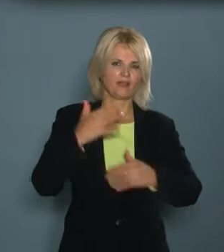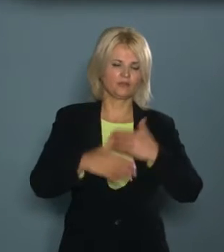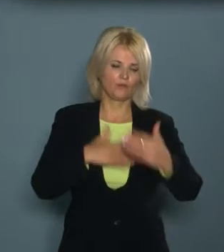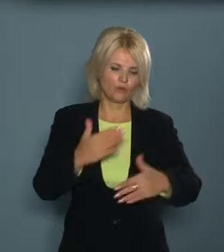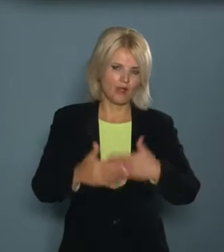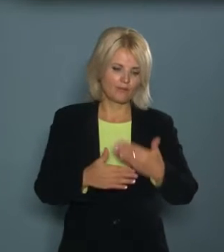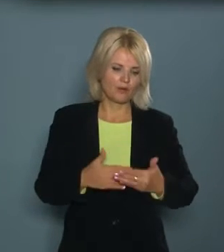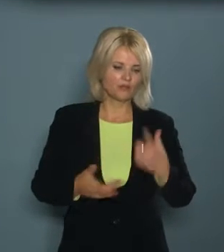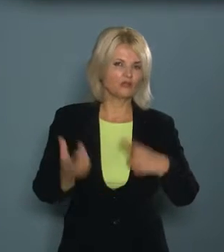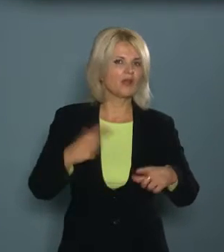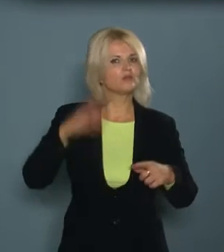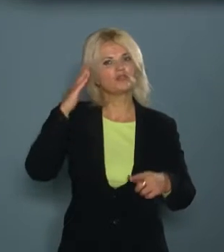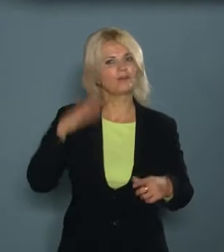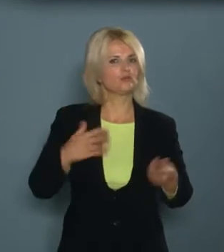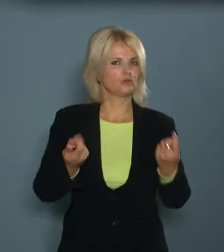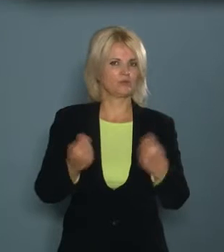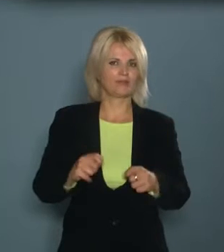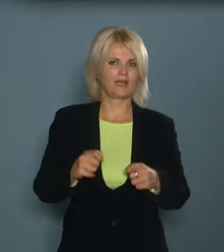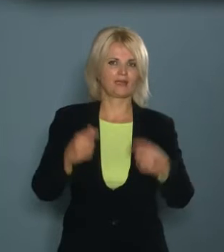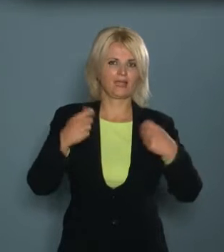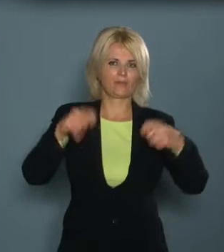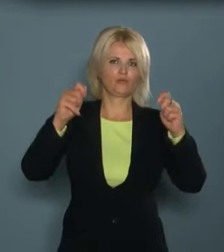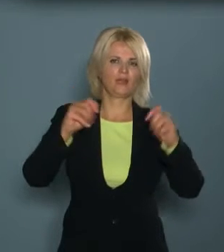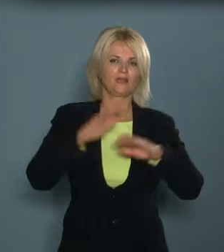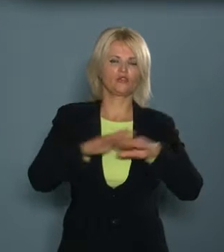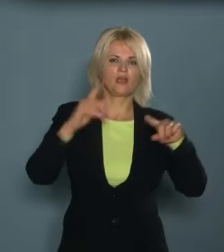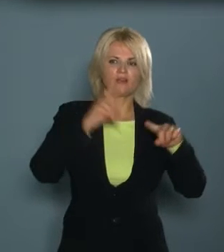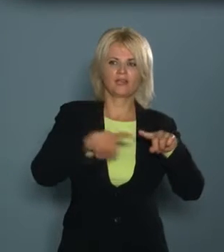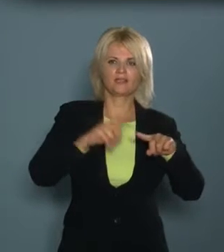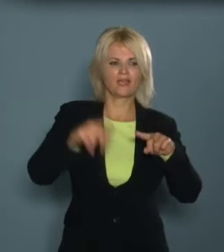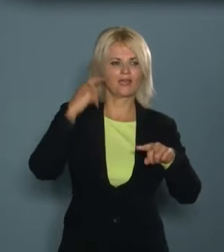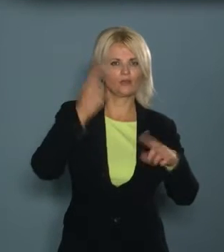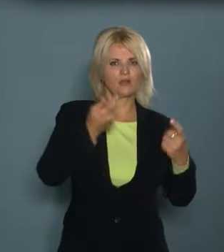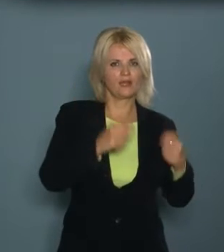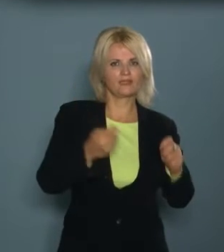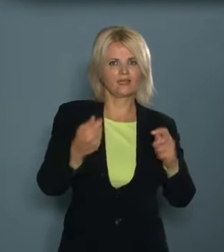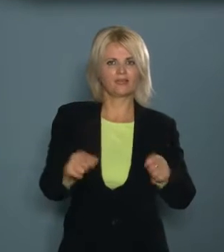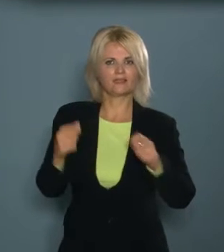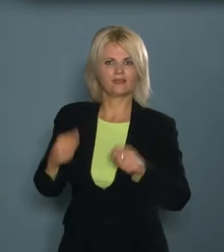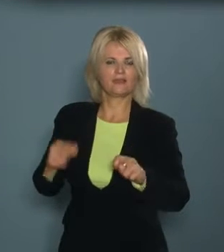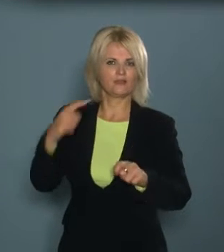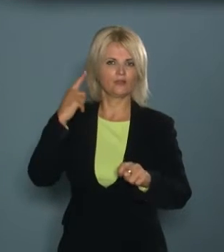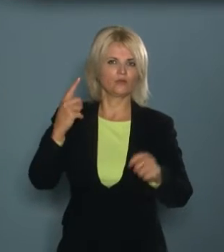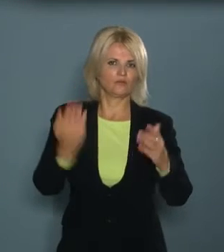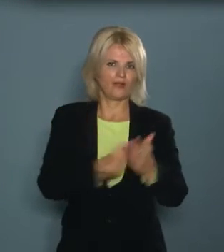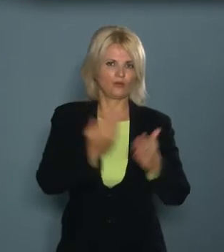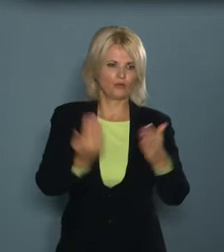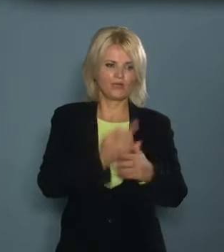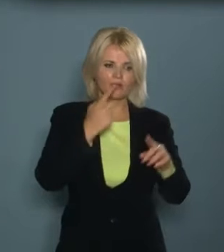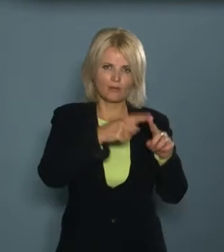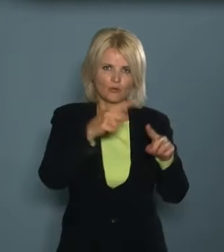sajnálatos módon nem tudjuk bezárni az épületet, tehát ott csak részeket tudunk lezárni, és úgy tudjuk a felújítást